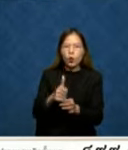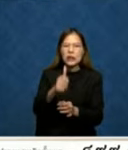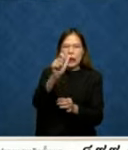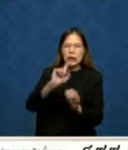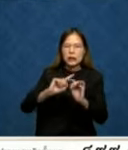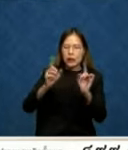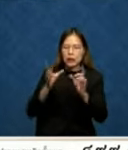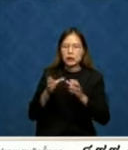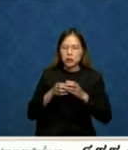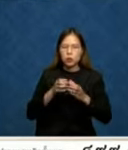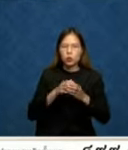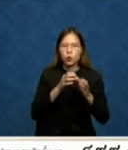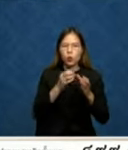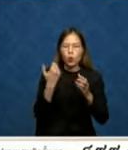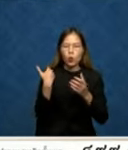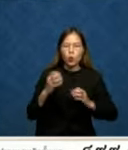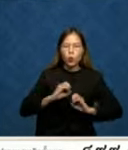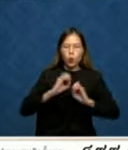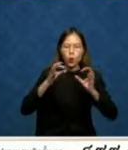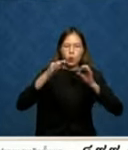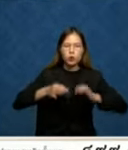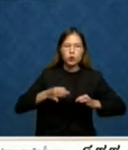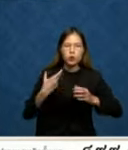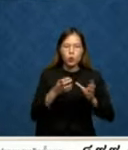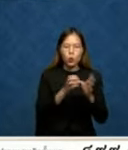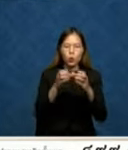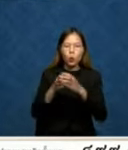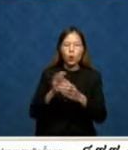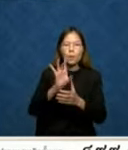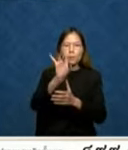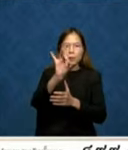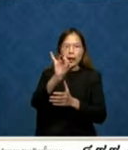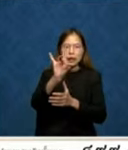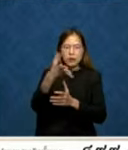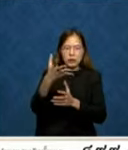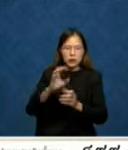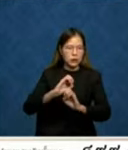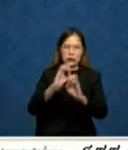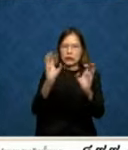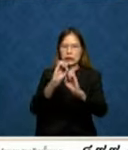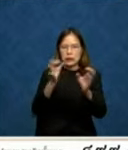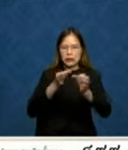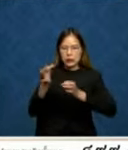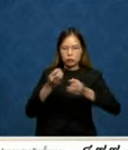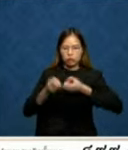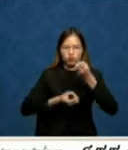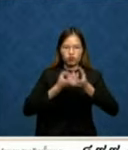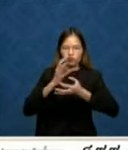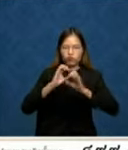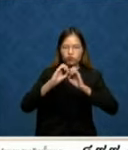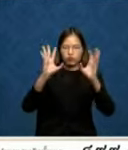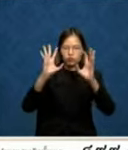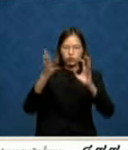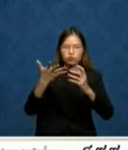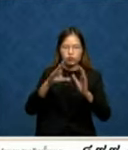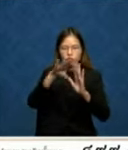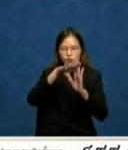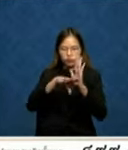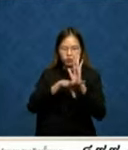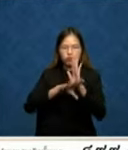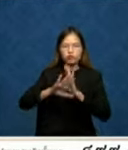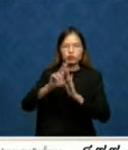หน่วยงานที่มายืนยันชี้แจงกับพวกเรารวม8หน่วยงานได้ชี้แจงอย่างมีความชัดเจนนะครับว่าทั้งหมดเป็นไปตามขั้นตอนของ